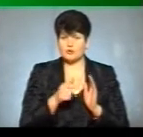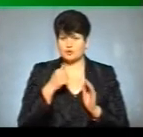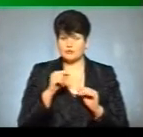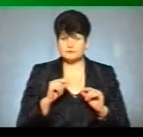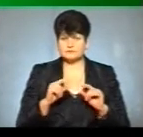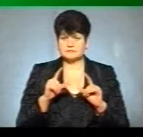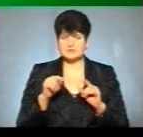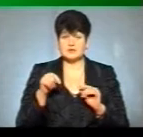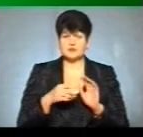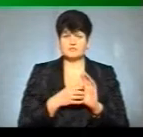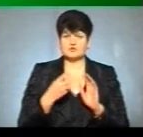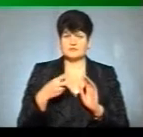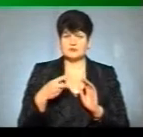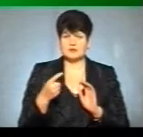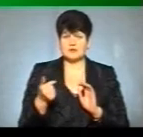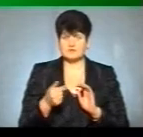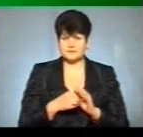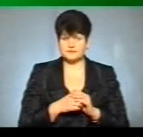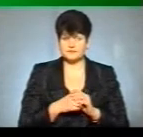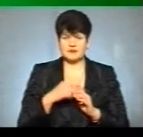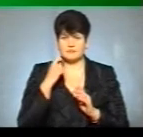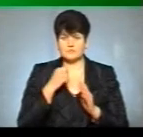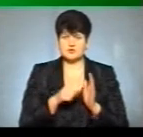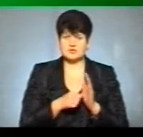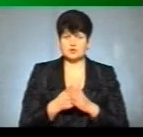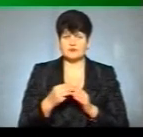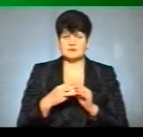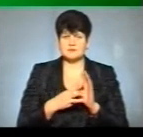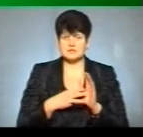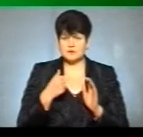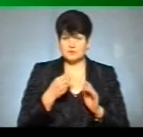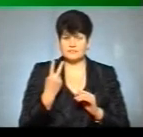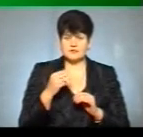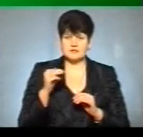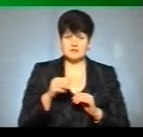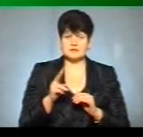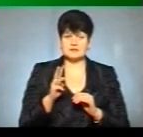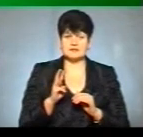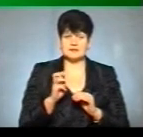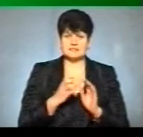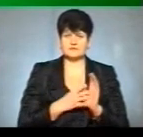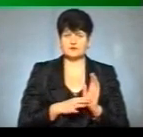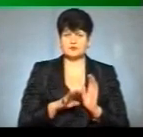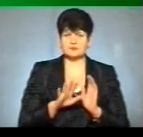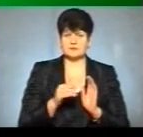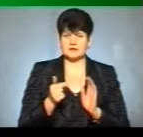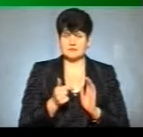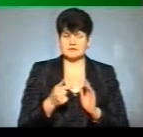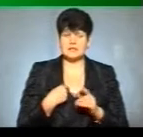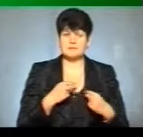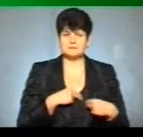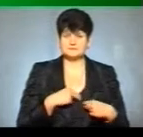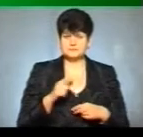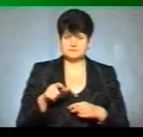до 1921 гривні. Віком від 6 до 18 років – до 2395 гривень. Для працездатних